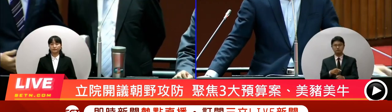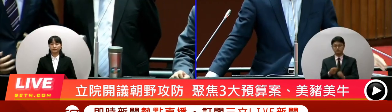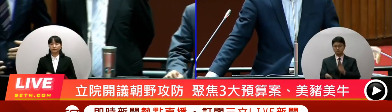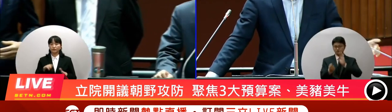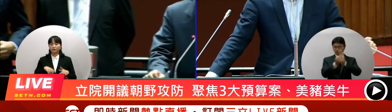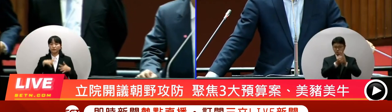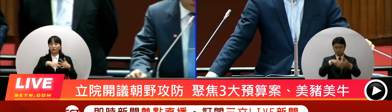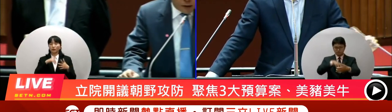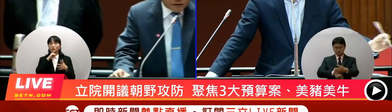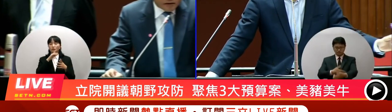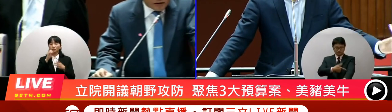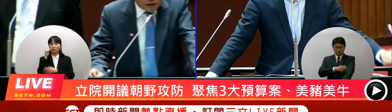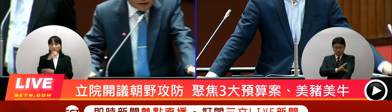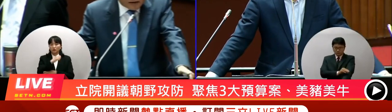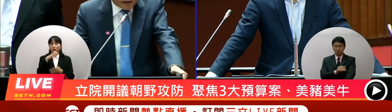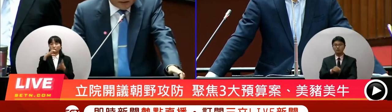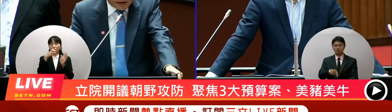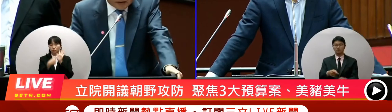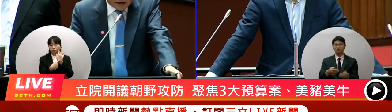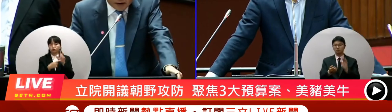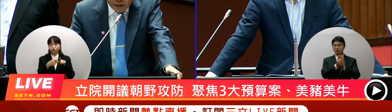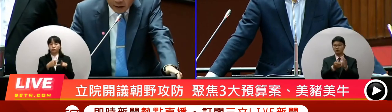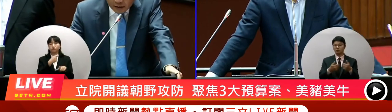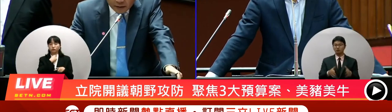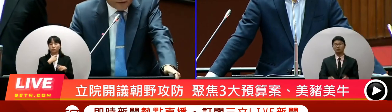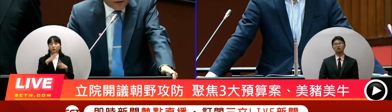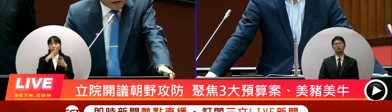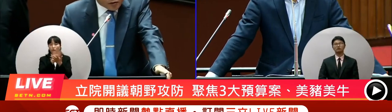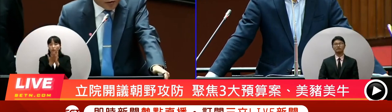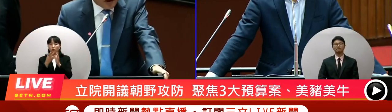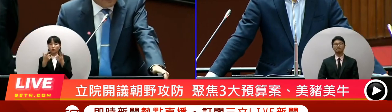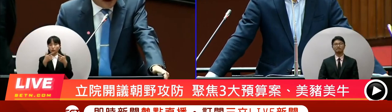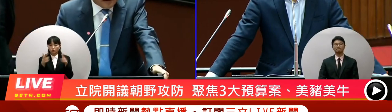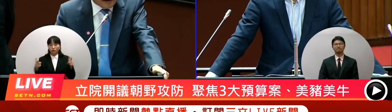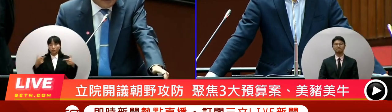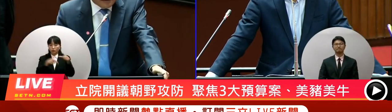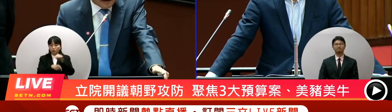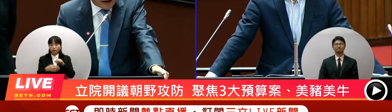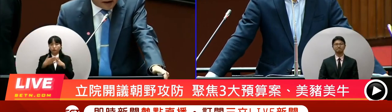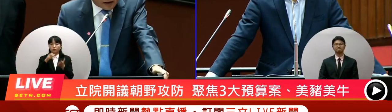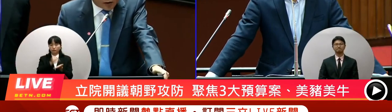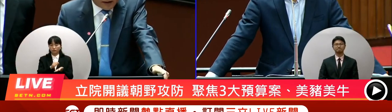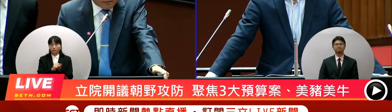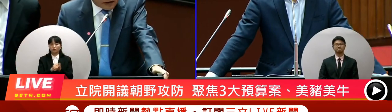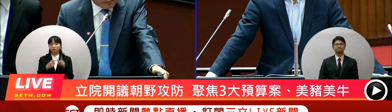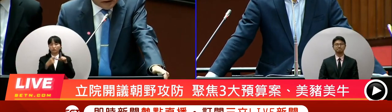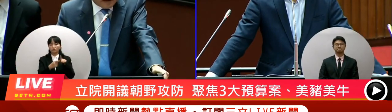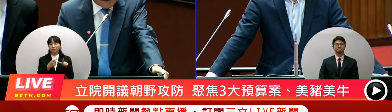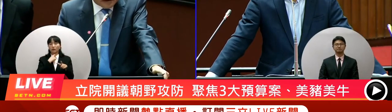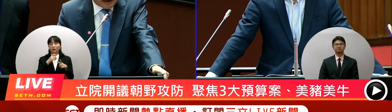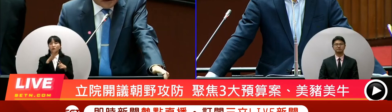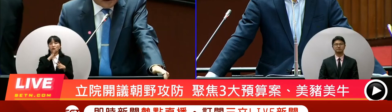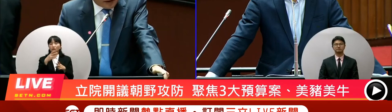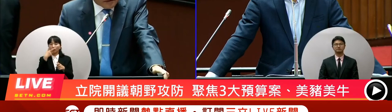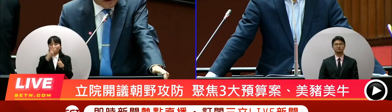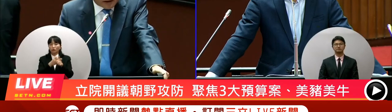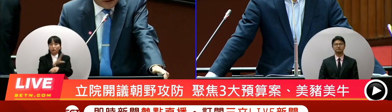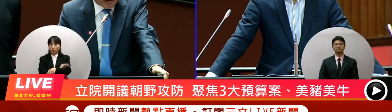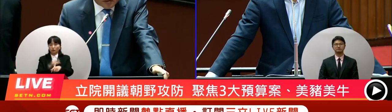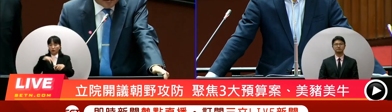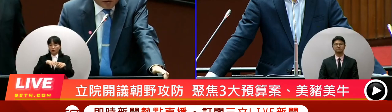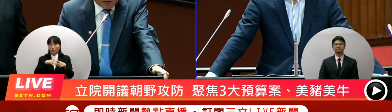个是强制标示哈那强制标示当然有各样的成分是需要标的那莱克多巴胺并不在我们的强制标示